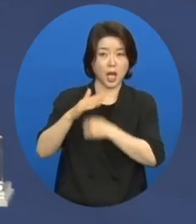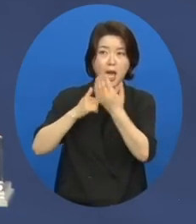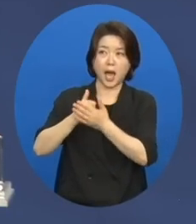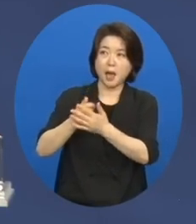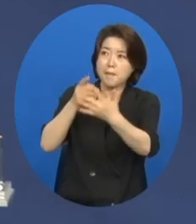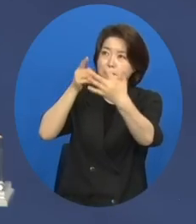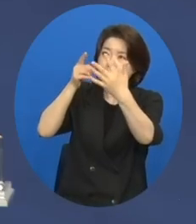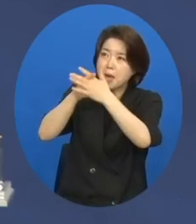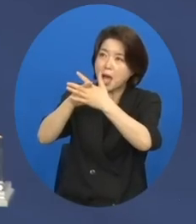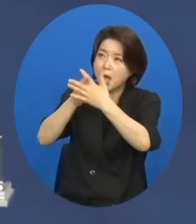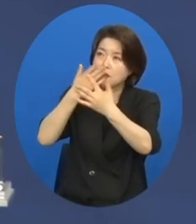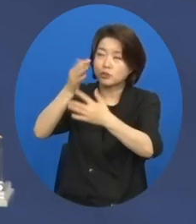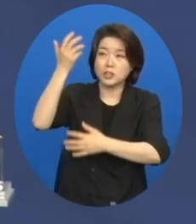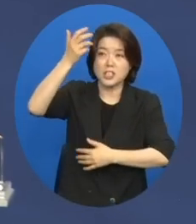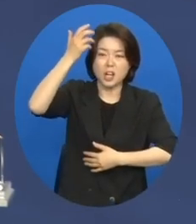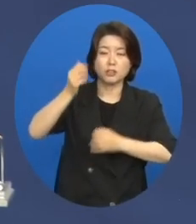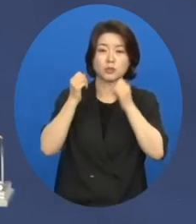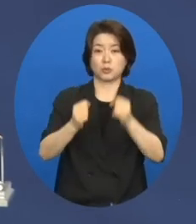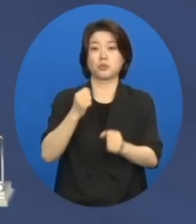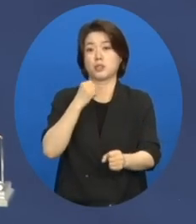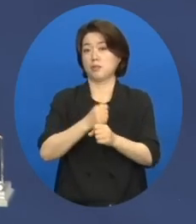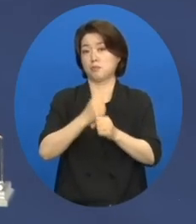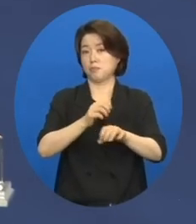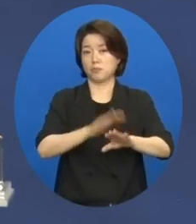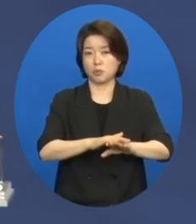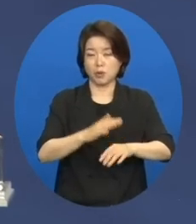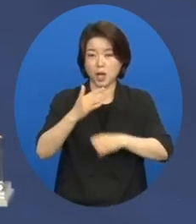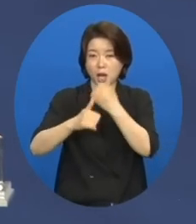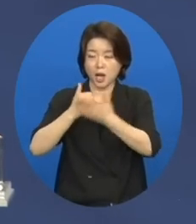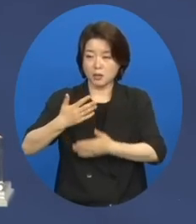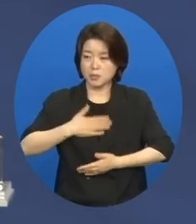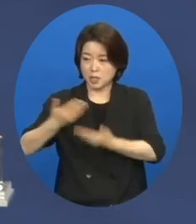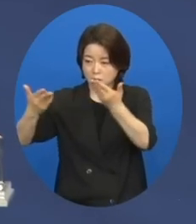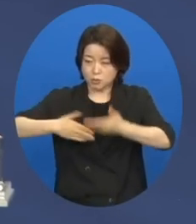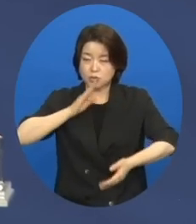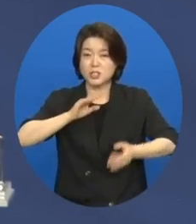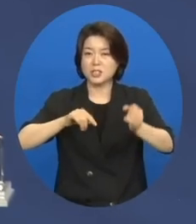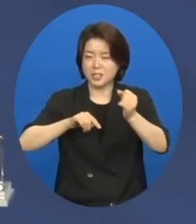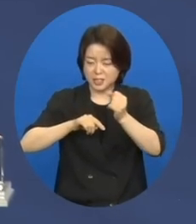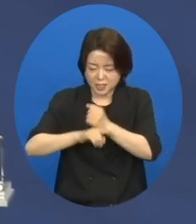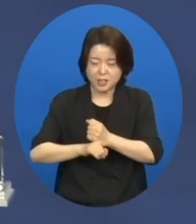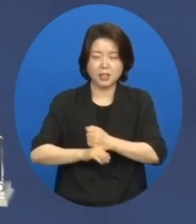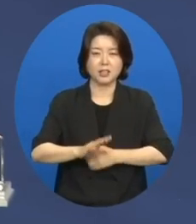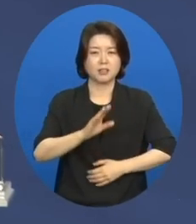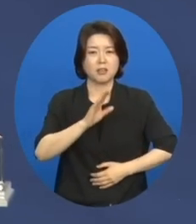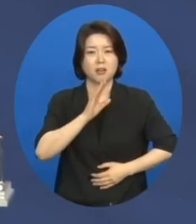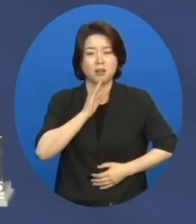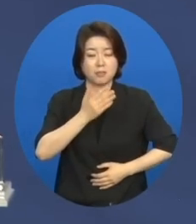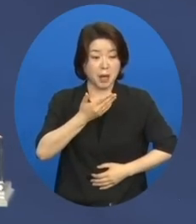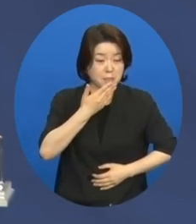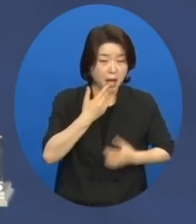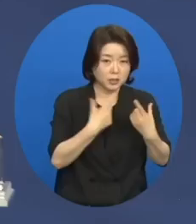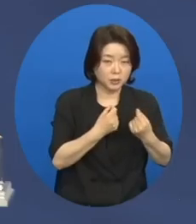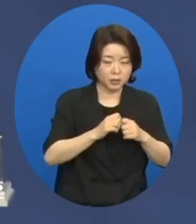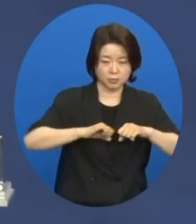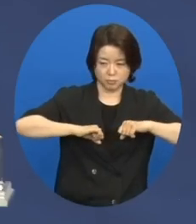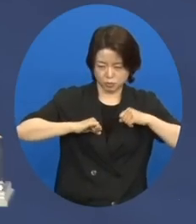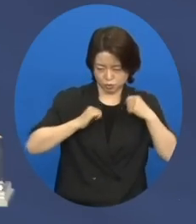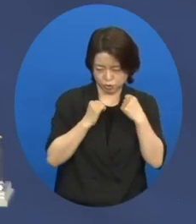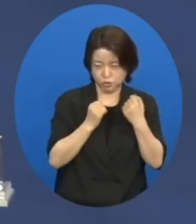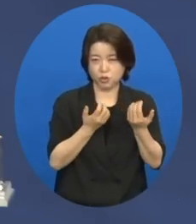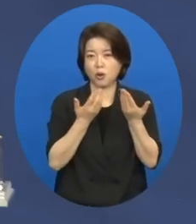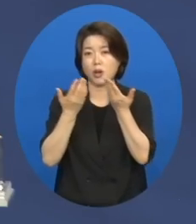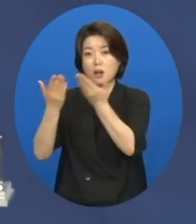영적 존재로 만드셨고 그리고 하나님이 내게 주신 그 진리를 정말 양식처럼 순종하며 살아가는